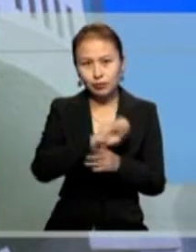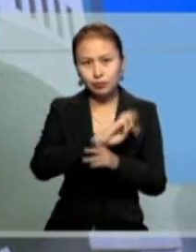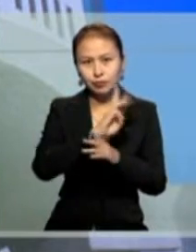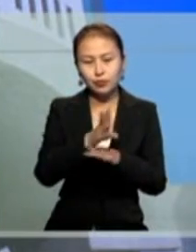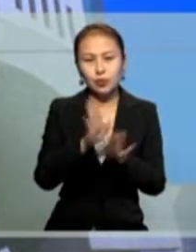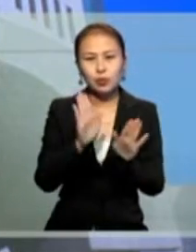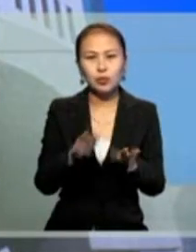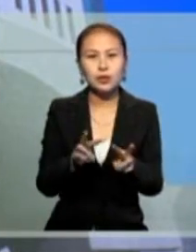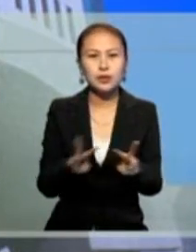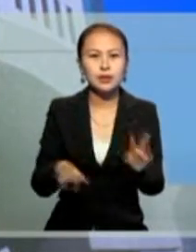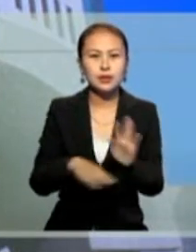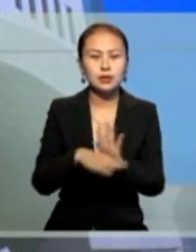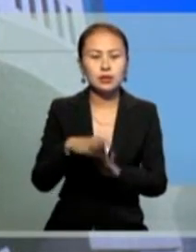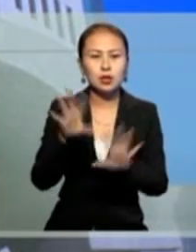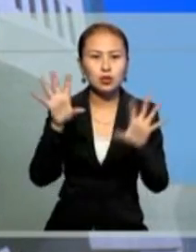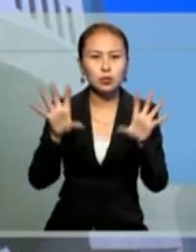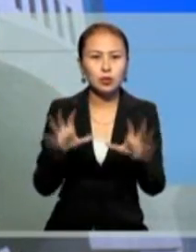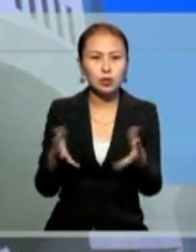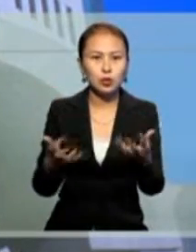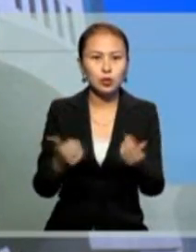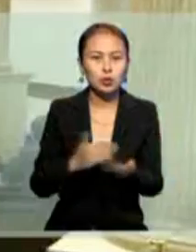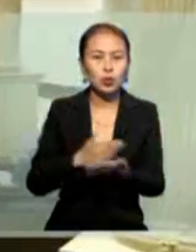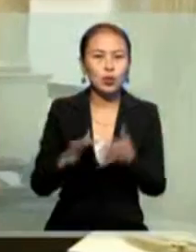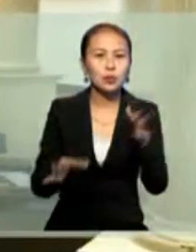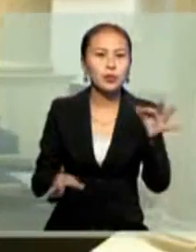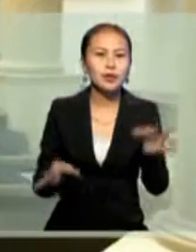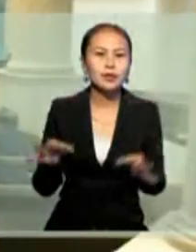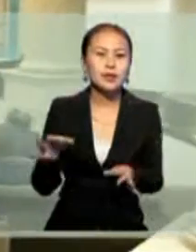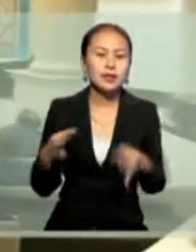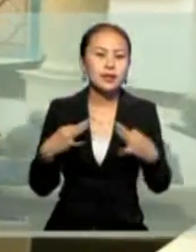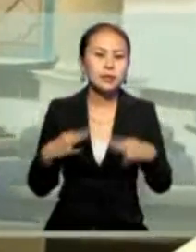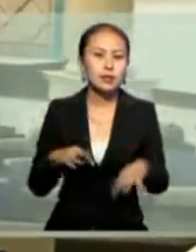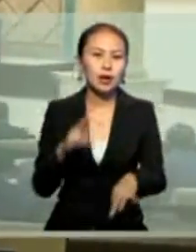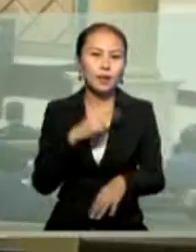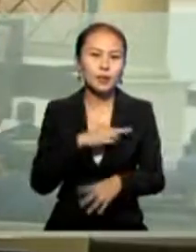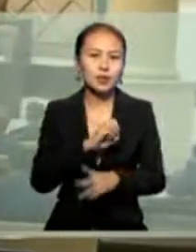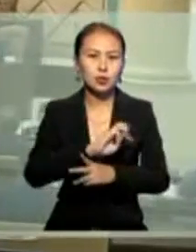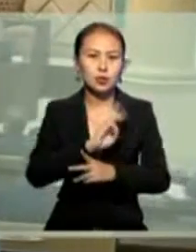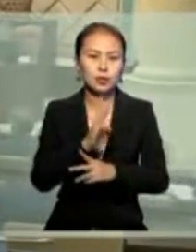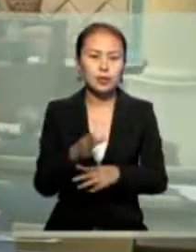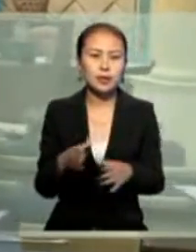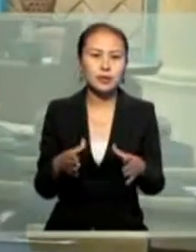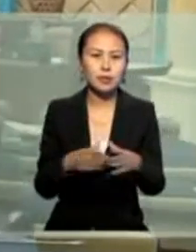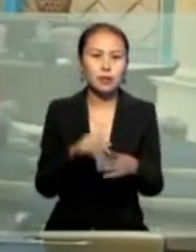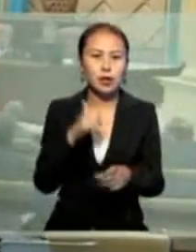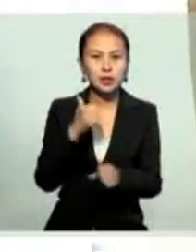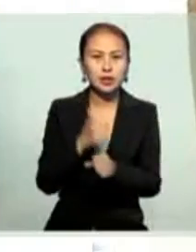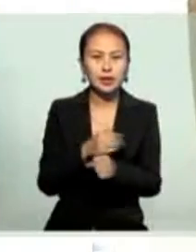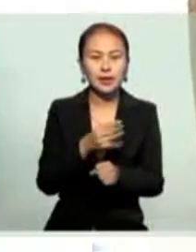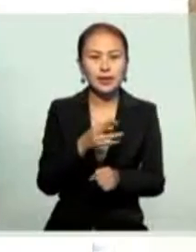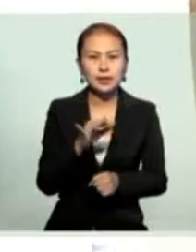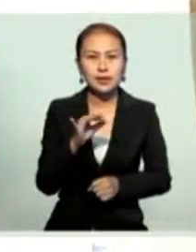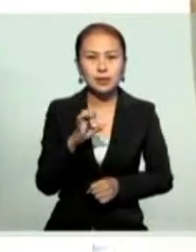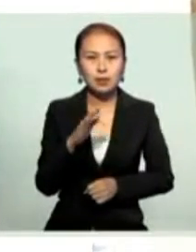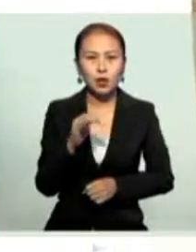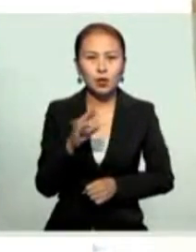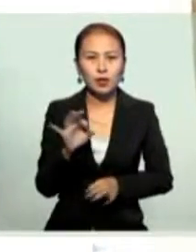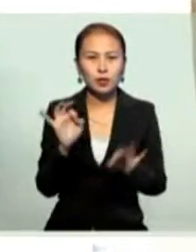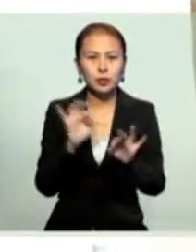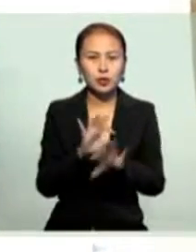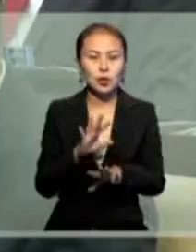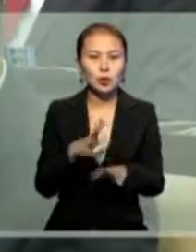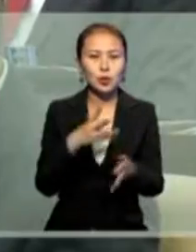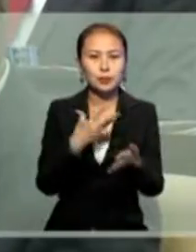етіледі. Бүгін Сенат тиісті заңды қабылдады. Жоғары сотының жанындағы соттардың қызметін қамтамасыз ету департаментінің басшысы Ильяс